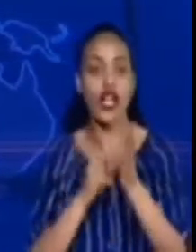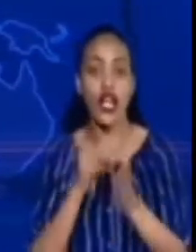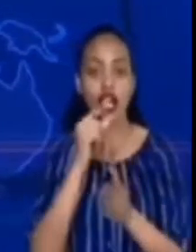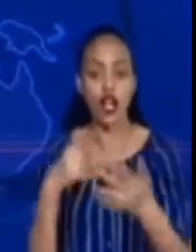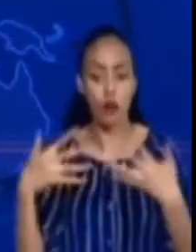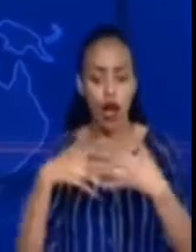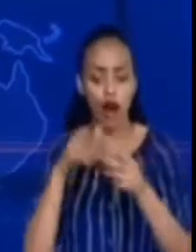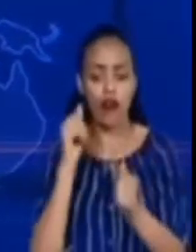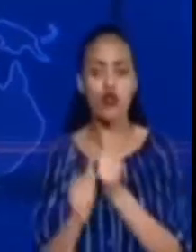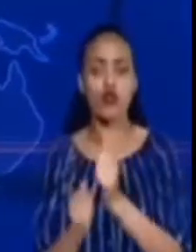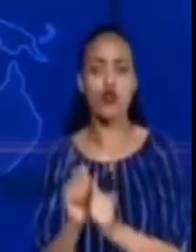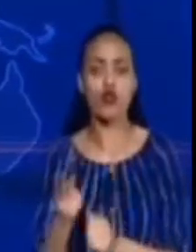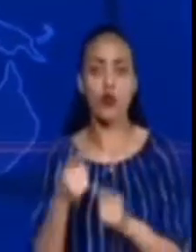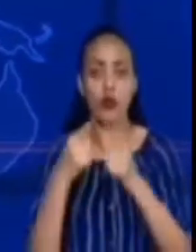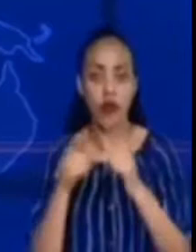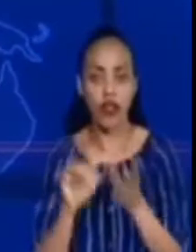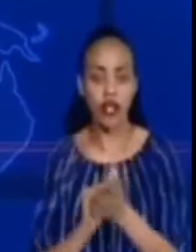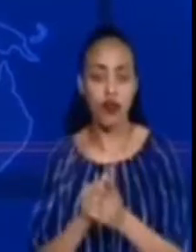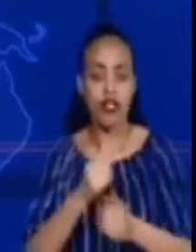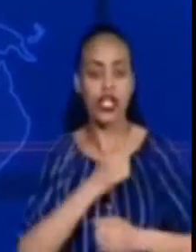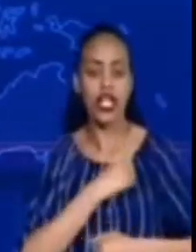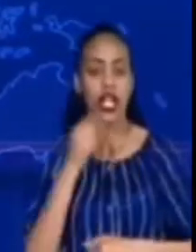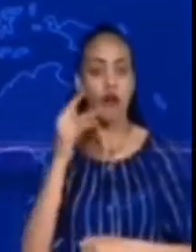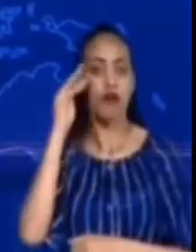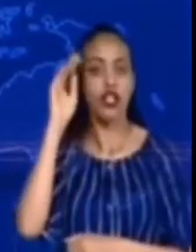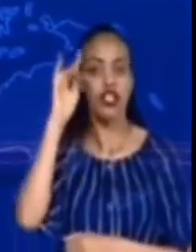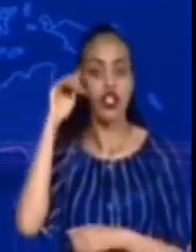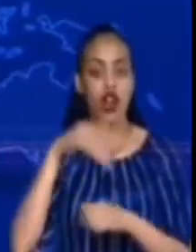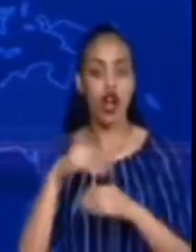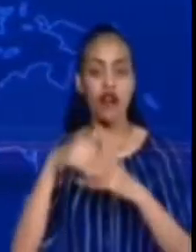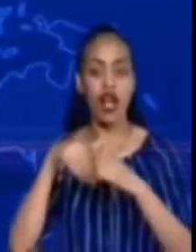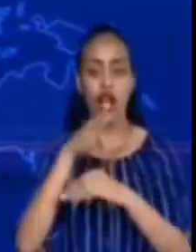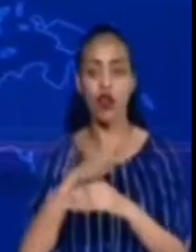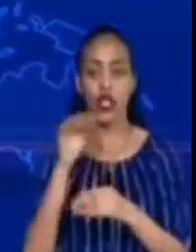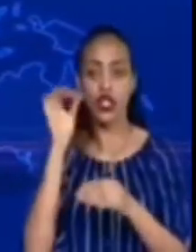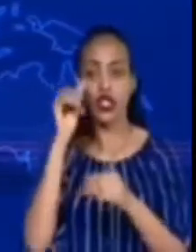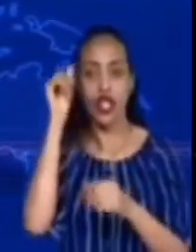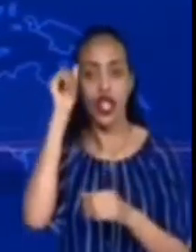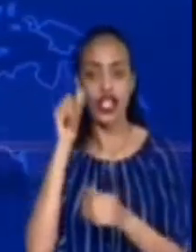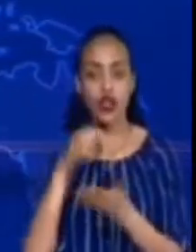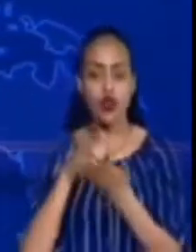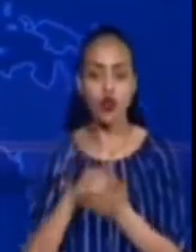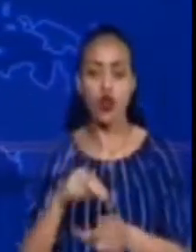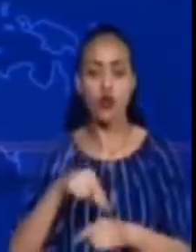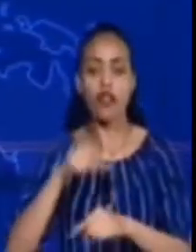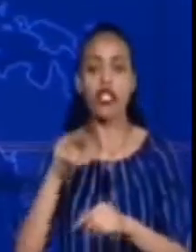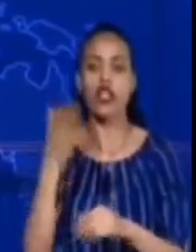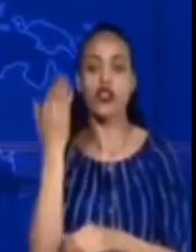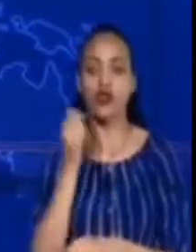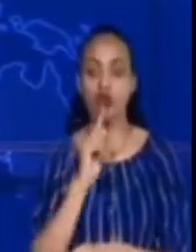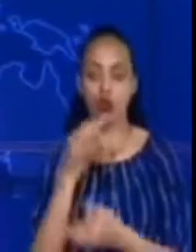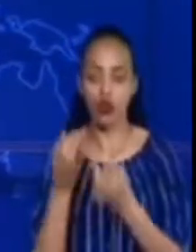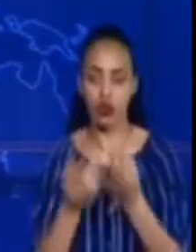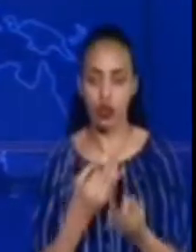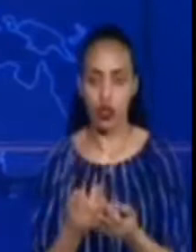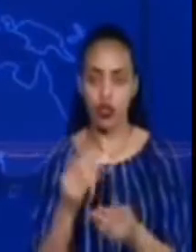እኛ ሙስሊሞች ስማ ዘመድኩን እኛ ሙስሊሞች የክርስቶስ ሐዋርያ 12 ናቸው እንቀበላለን ችግር